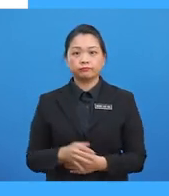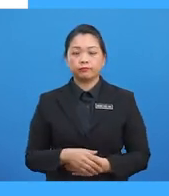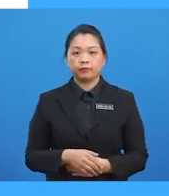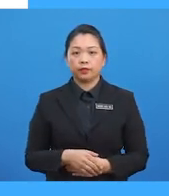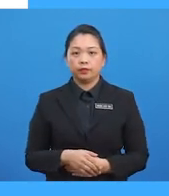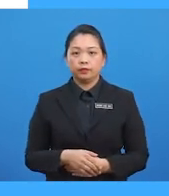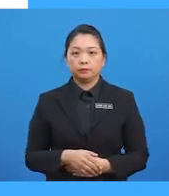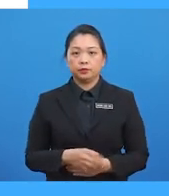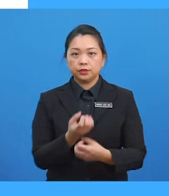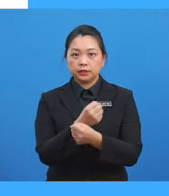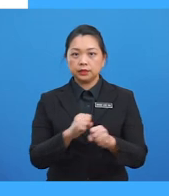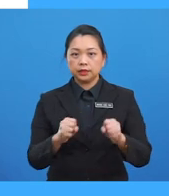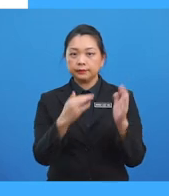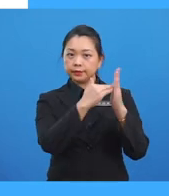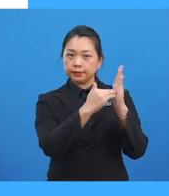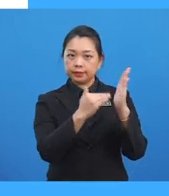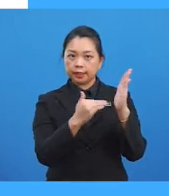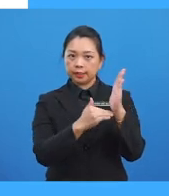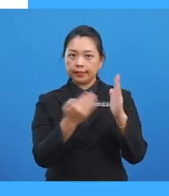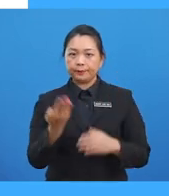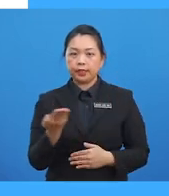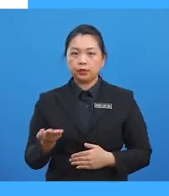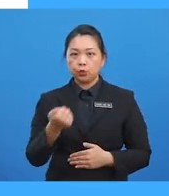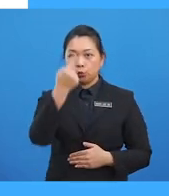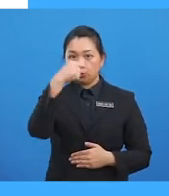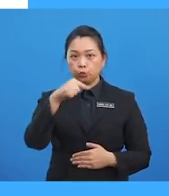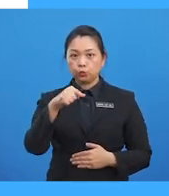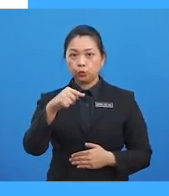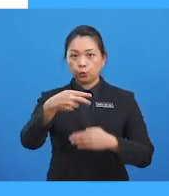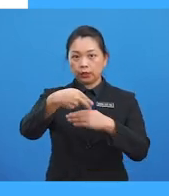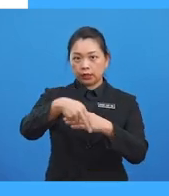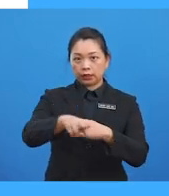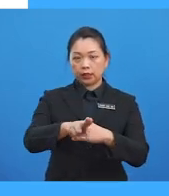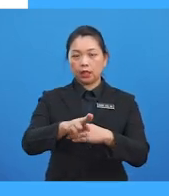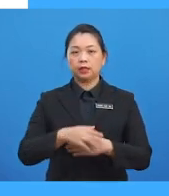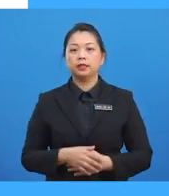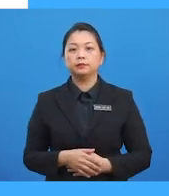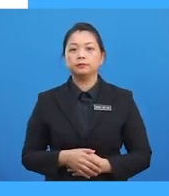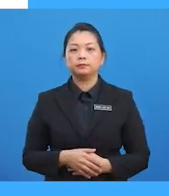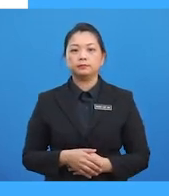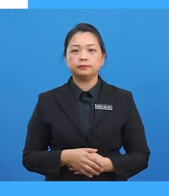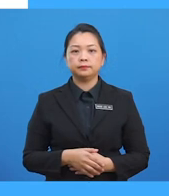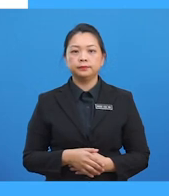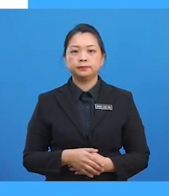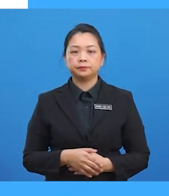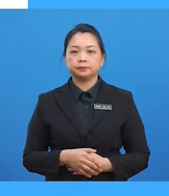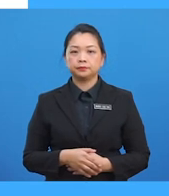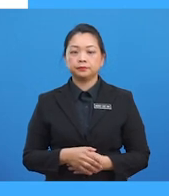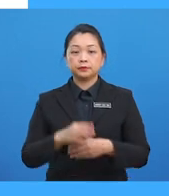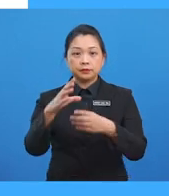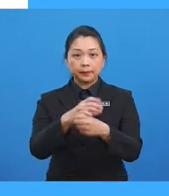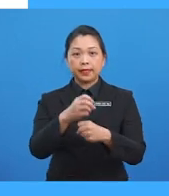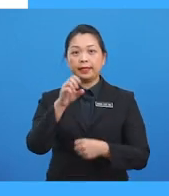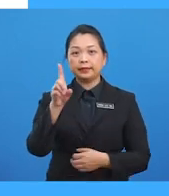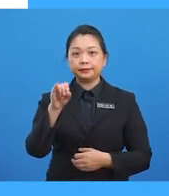keempat, sediakan senarai barangan dalam bentuk file doc untuk dimuat naik ke IP online portal. Yang kelima,